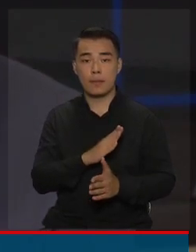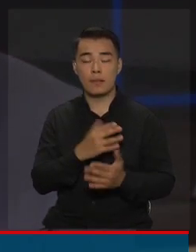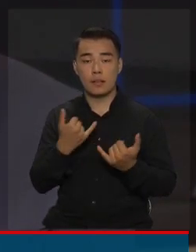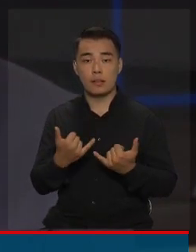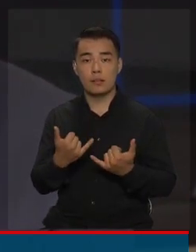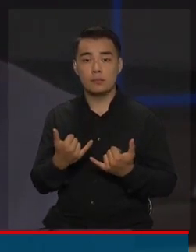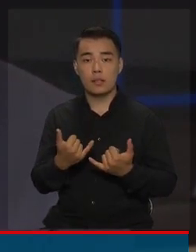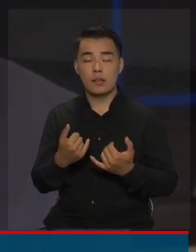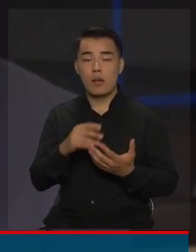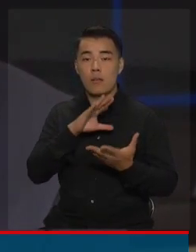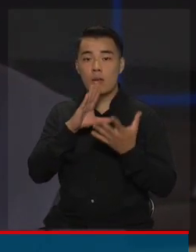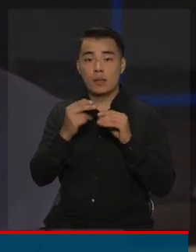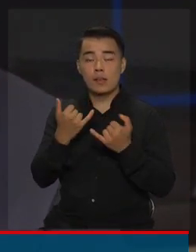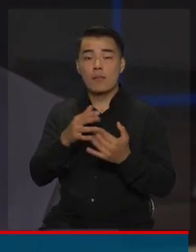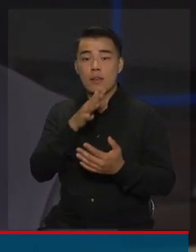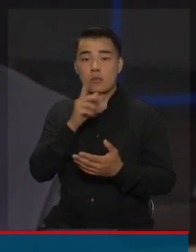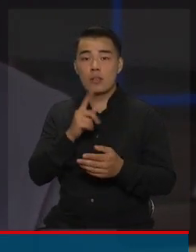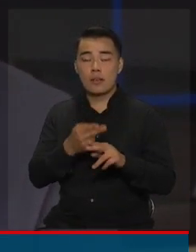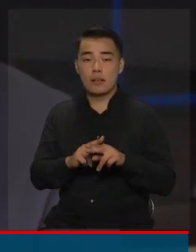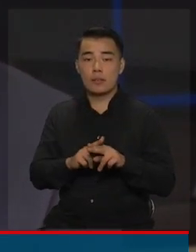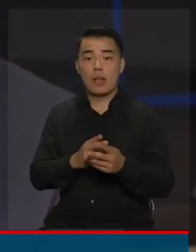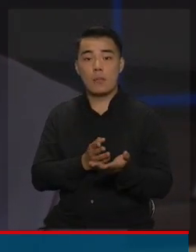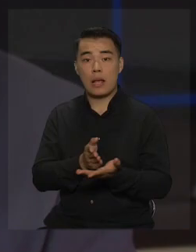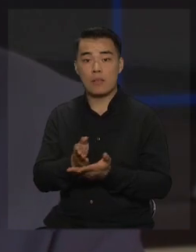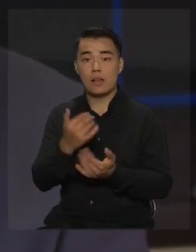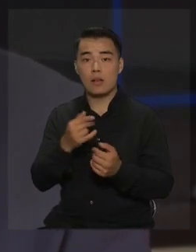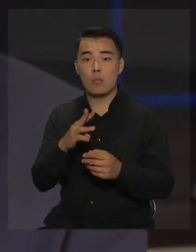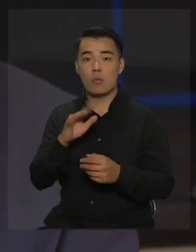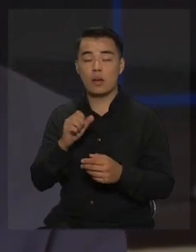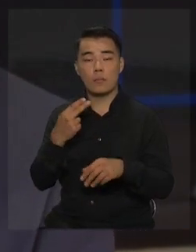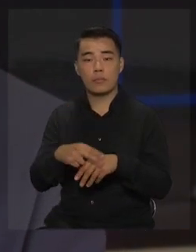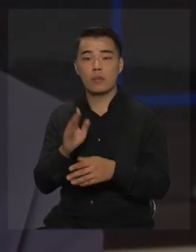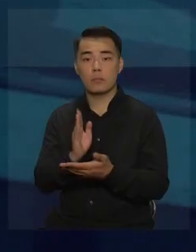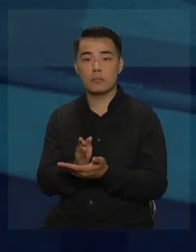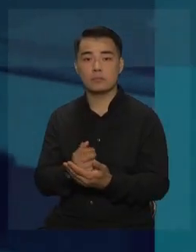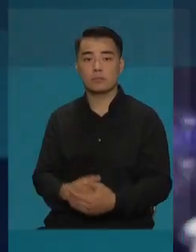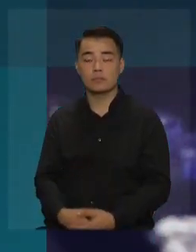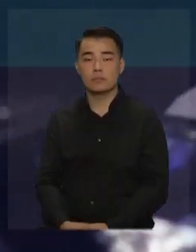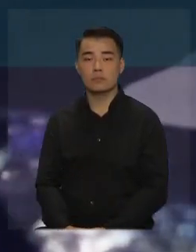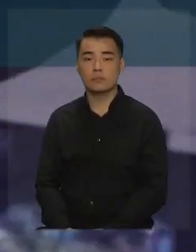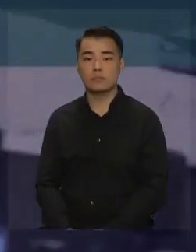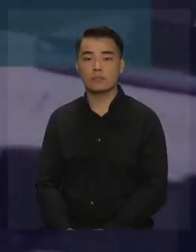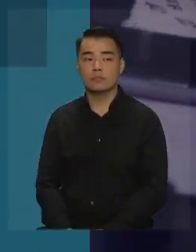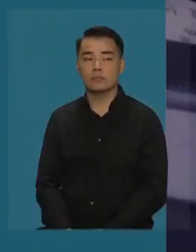енді қазіргі уақытта осы бойынша ұнымызды алып жатырмыз.